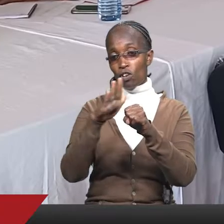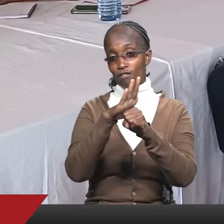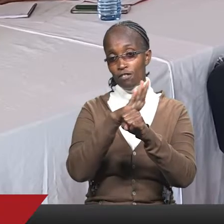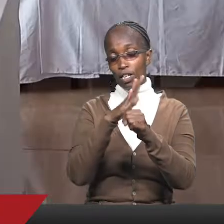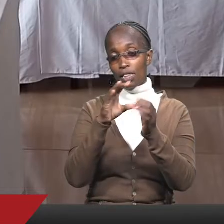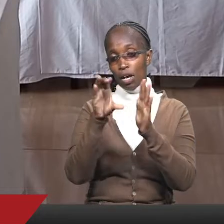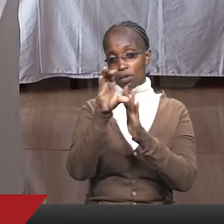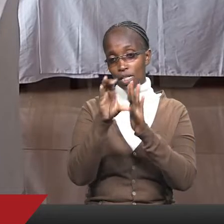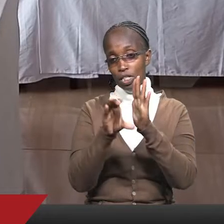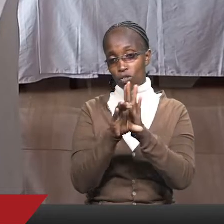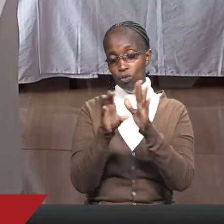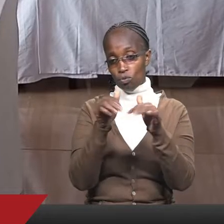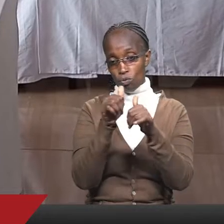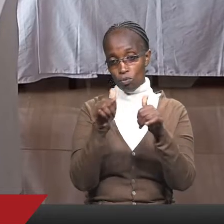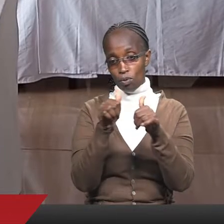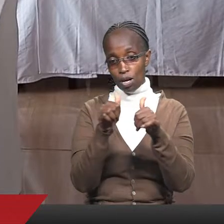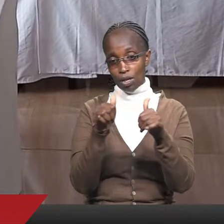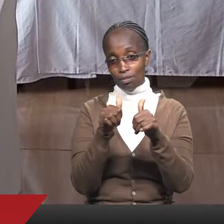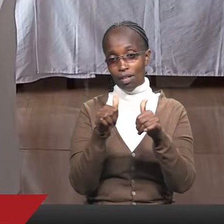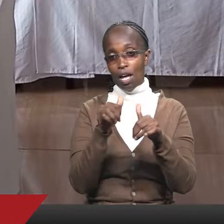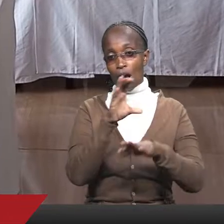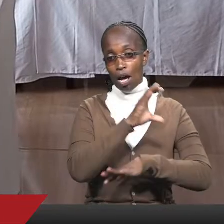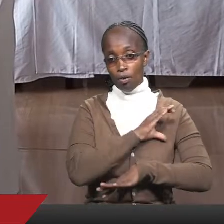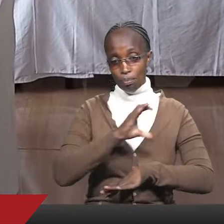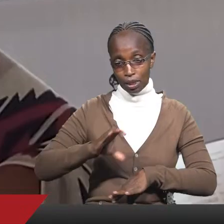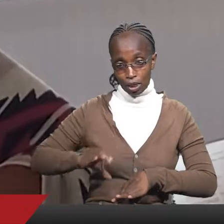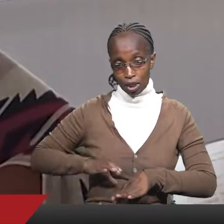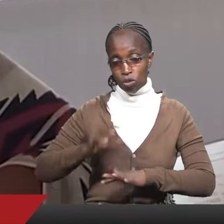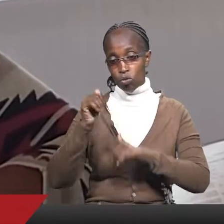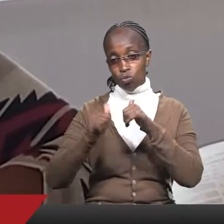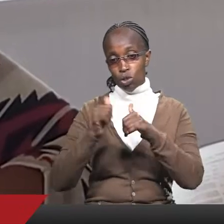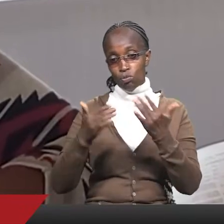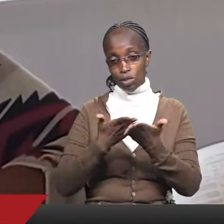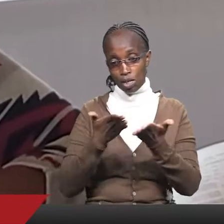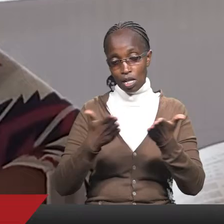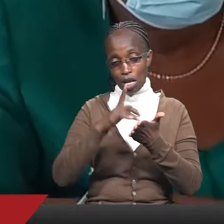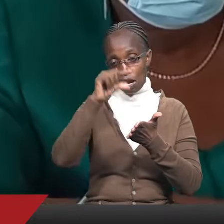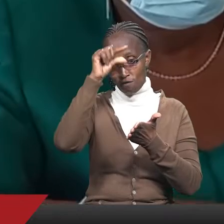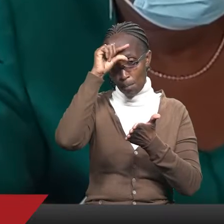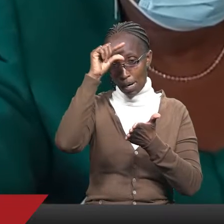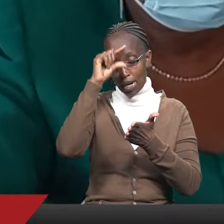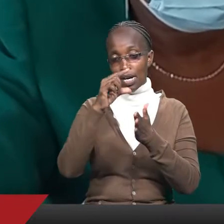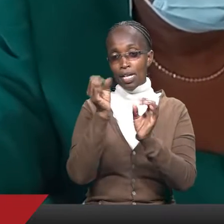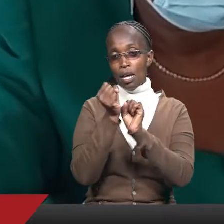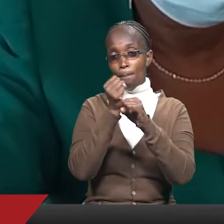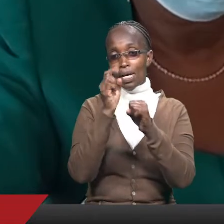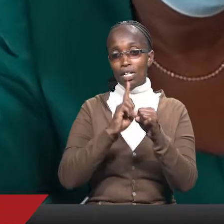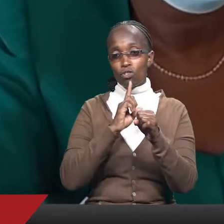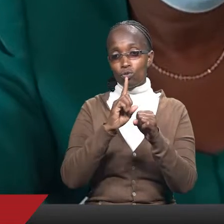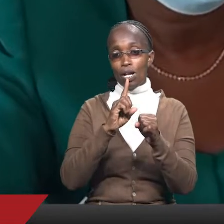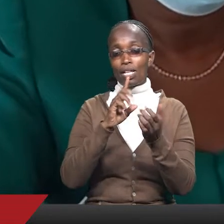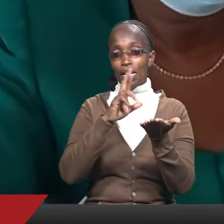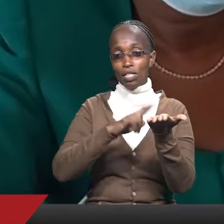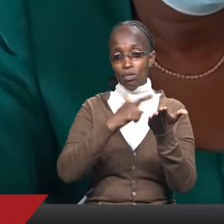na ili kutekeleza katiba kikamilifu, kamati ya kiufundi kuhusu mahusiano ya serikali inalenga